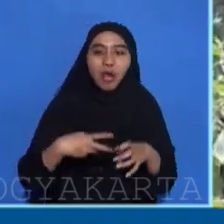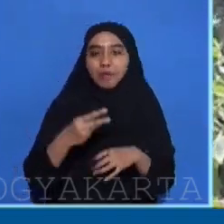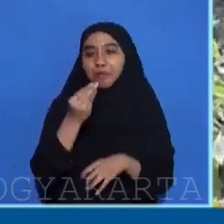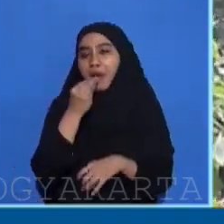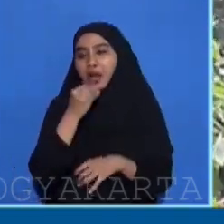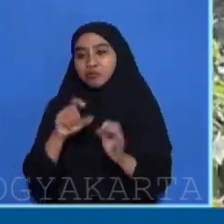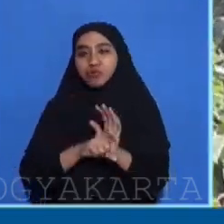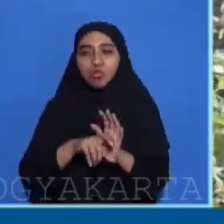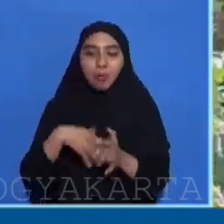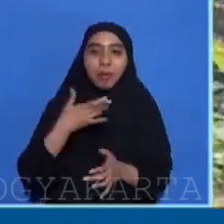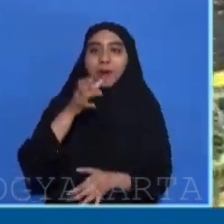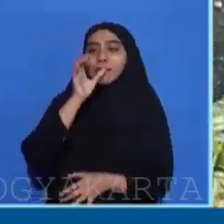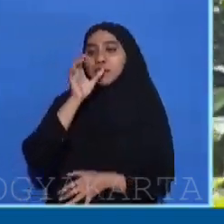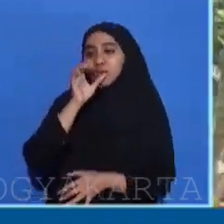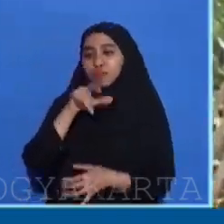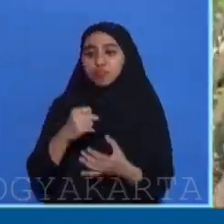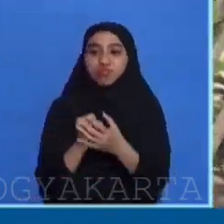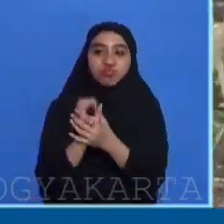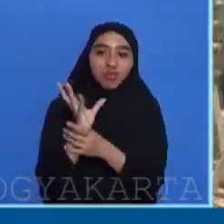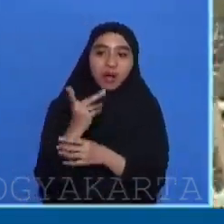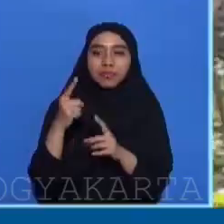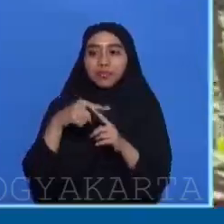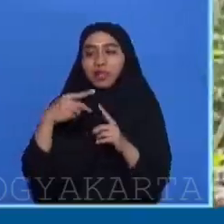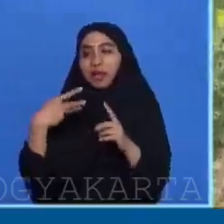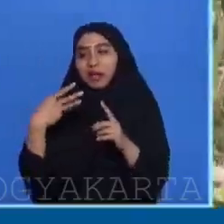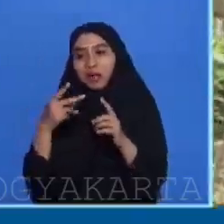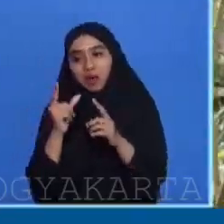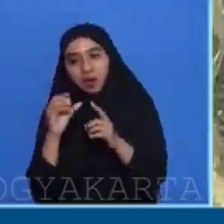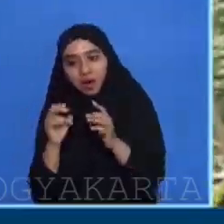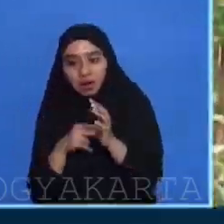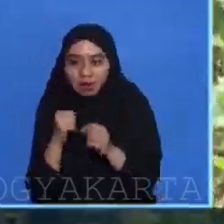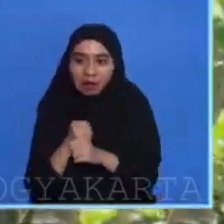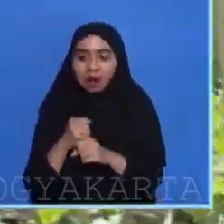antawisipun unjukan sekar telang, kripik bakso ron kelor sarta dawet pedes.